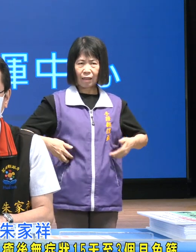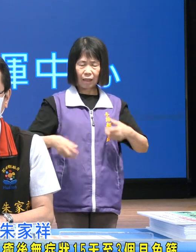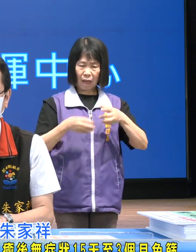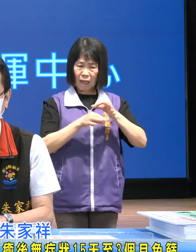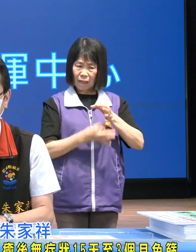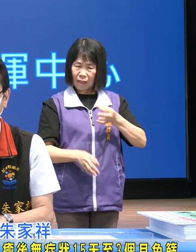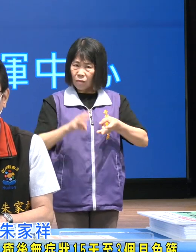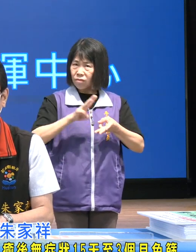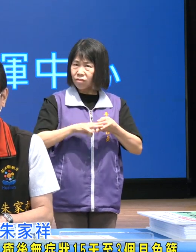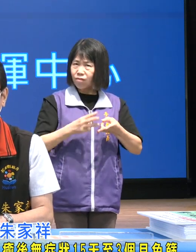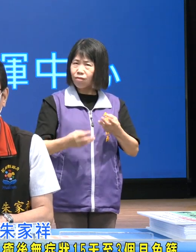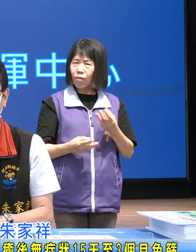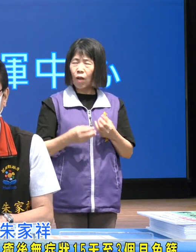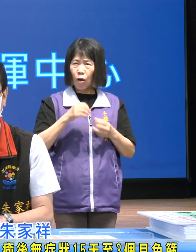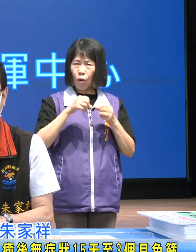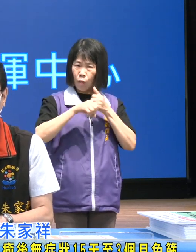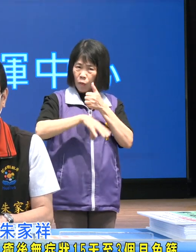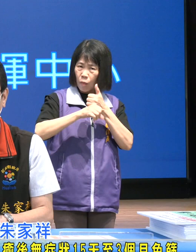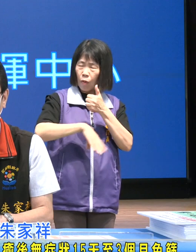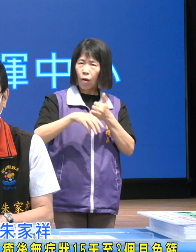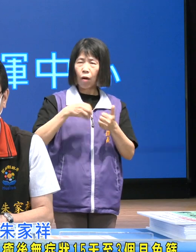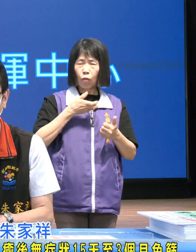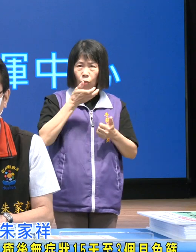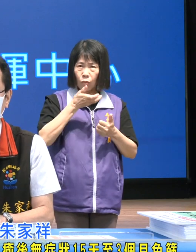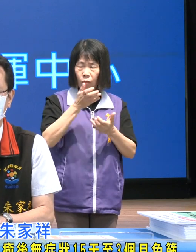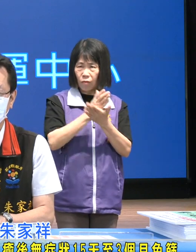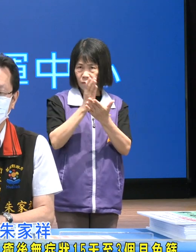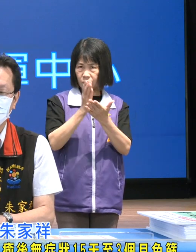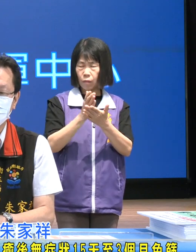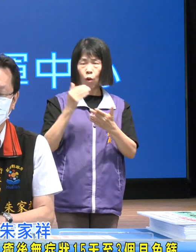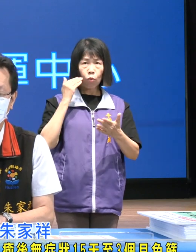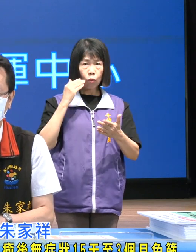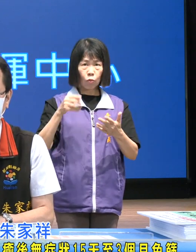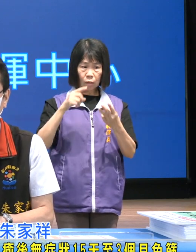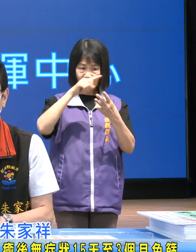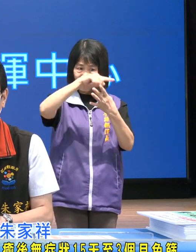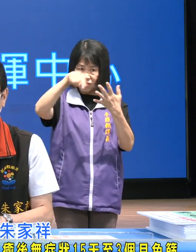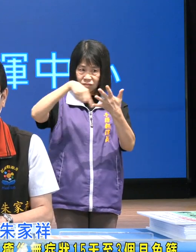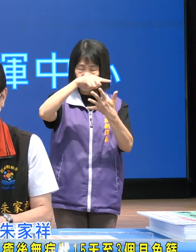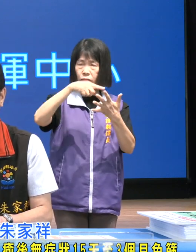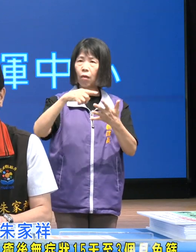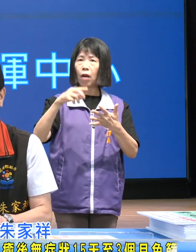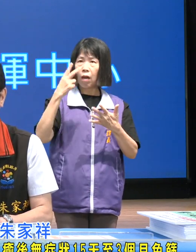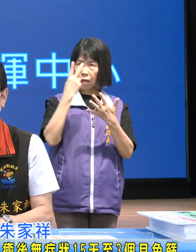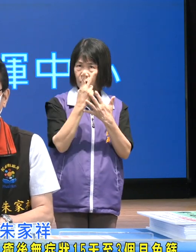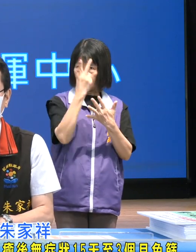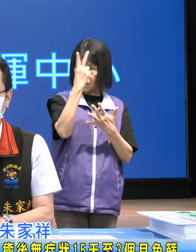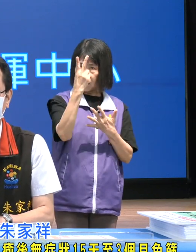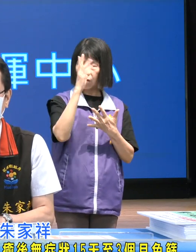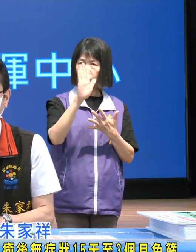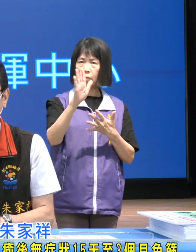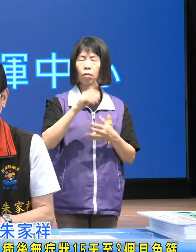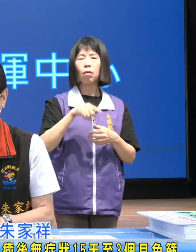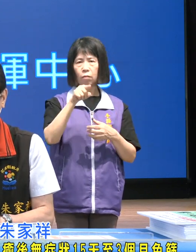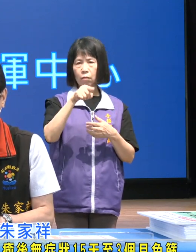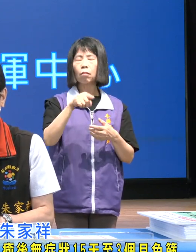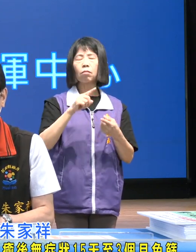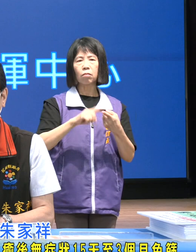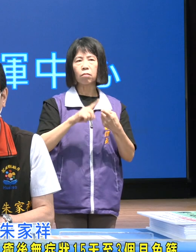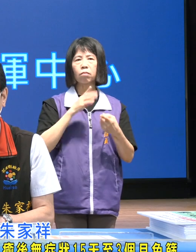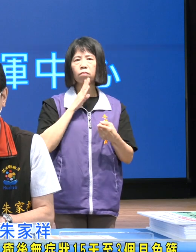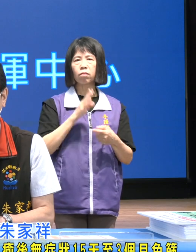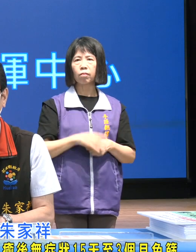状，这5项里面呢，至少有2项出现的话，就可以诊断成为 MIS-C 啊。那这整体来